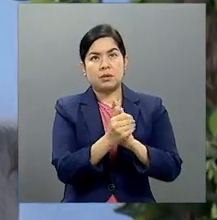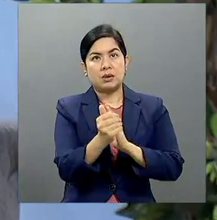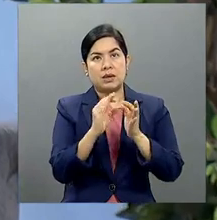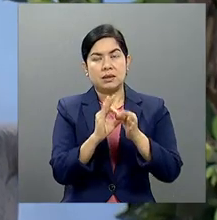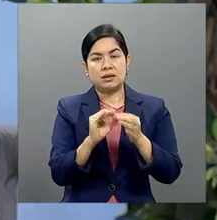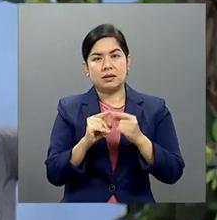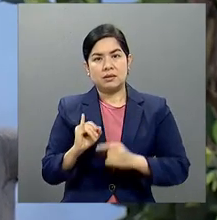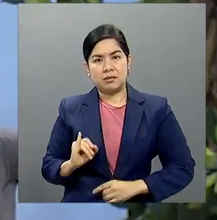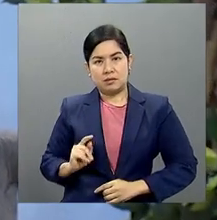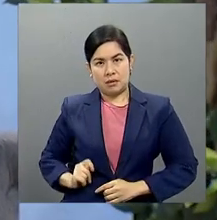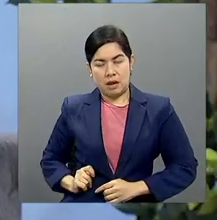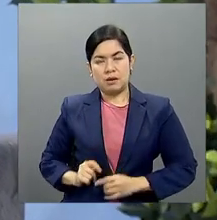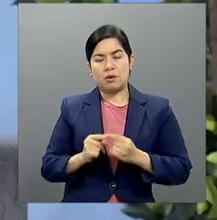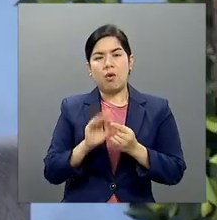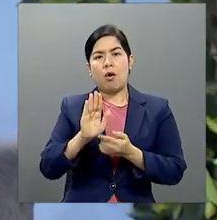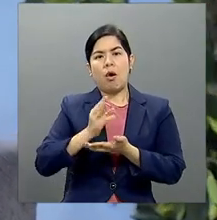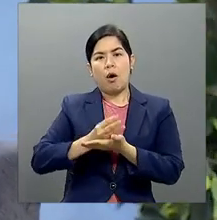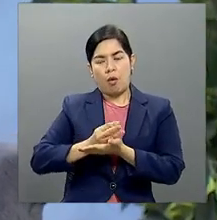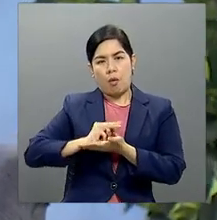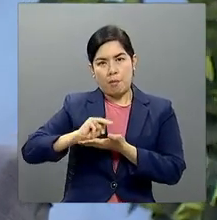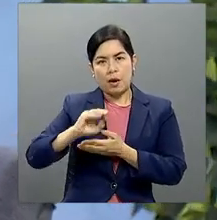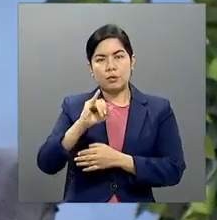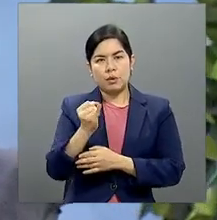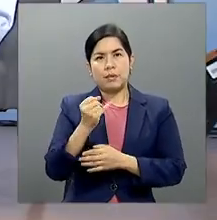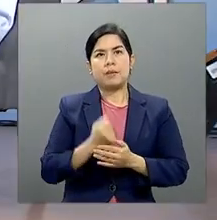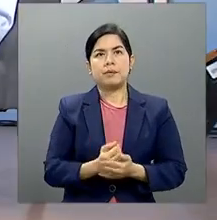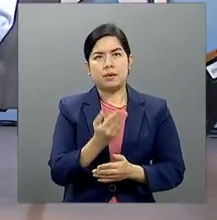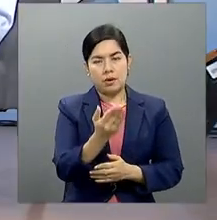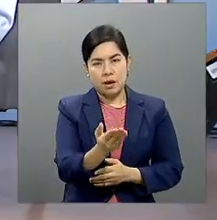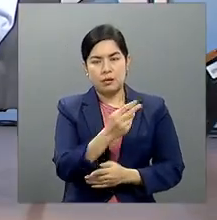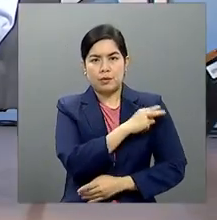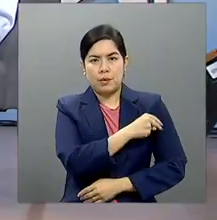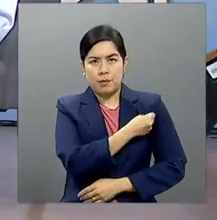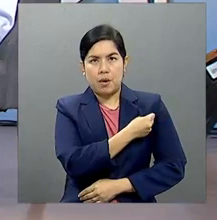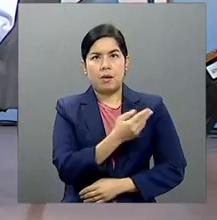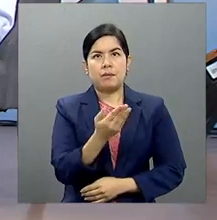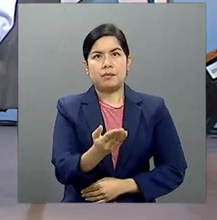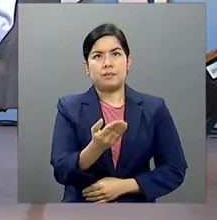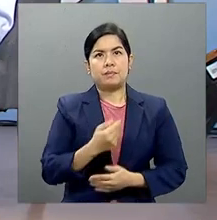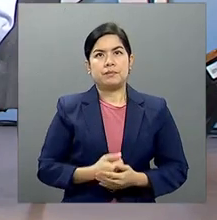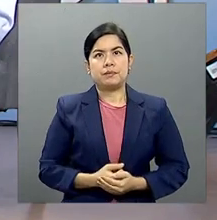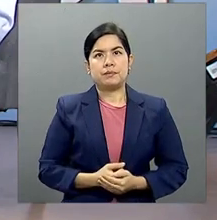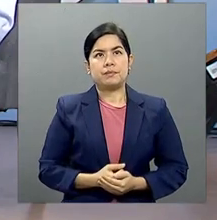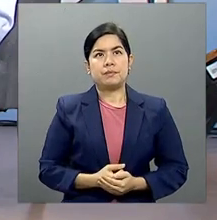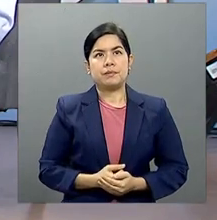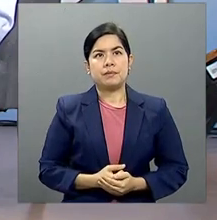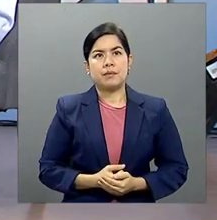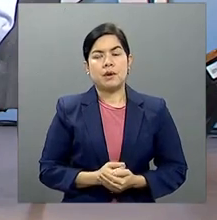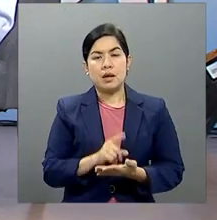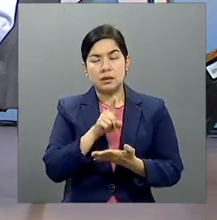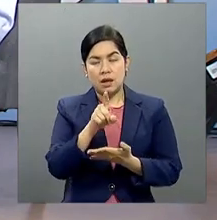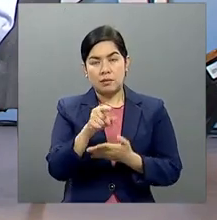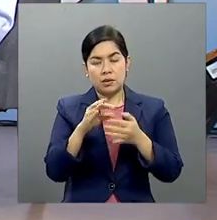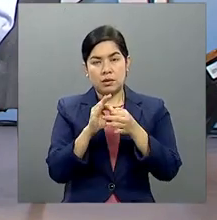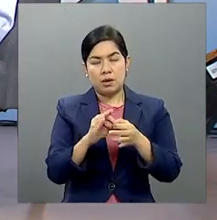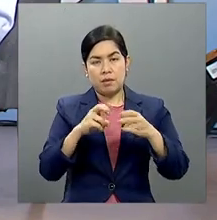าลจุฬาภรณ์นะคะต้อนรับนายแพทย์ปรัชญาภูมิอุทัยวิรัสสวัสดีค่ะคุณหมอปรัชญา สวัสดีครับ คุณหมอคะแน่นอนว่าสถานการณ์โรคไตเอง